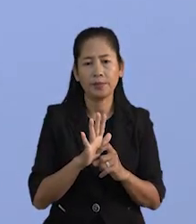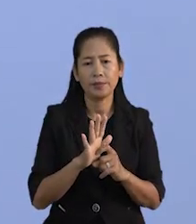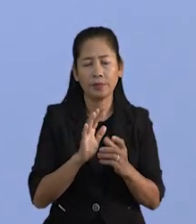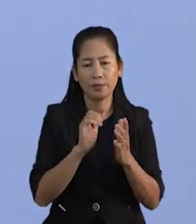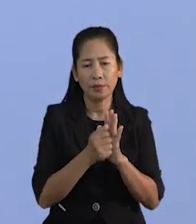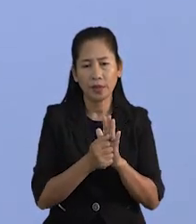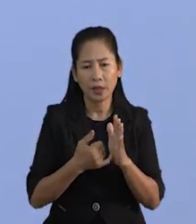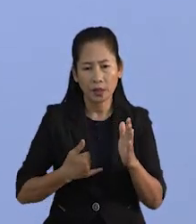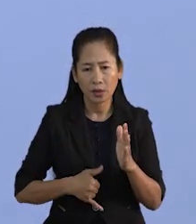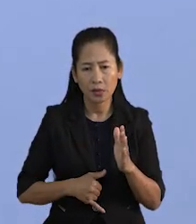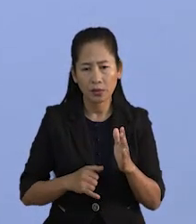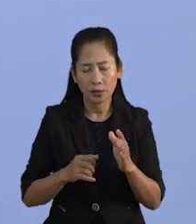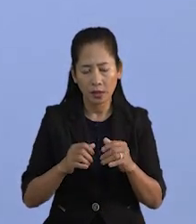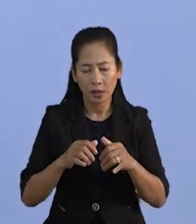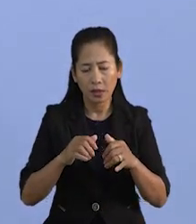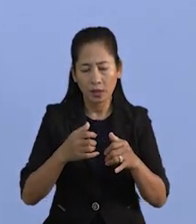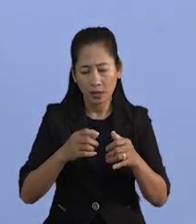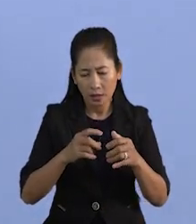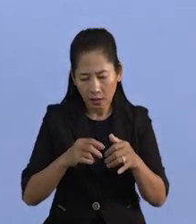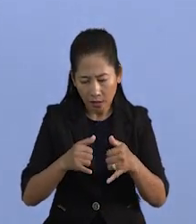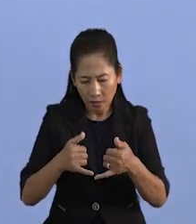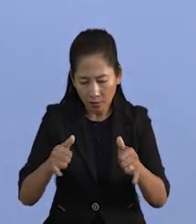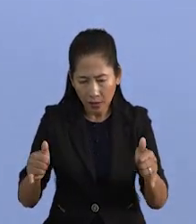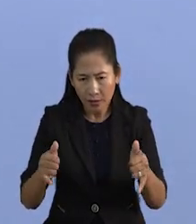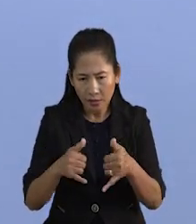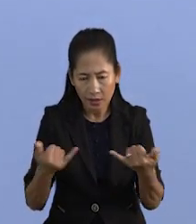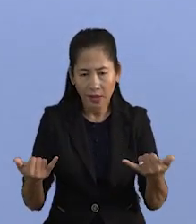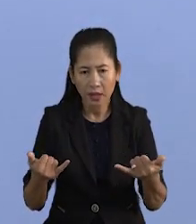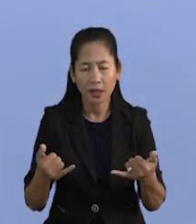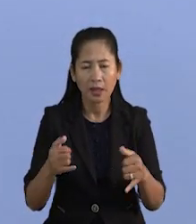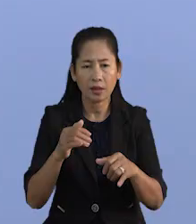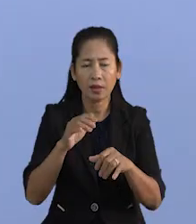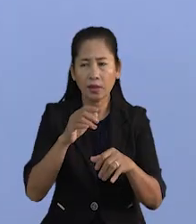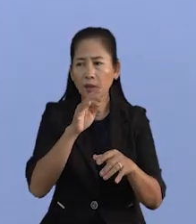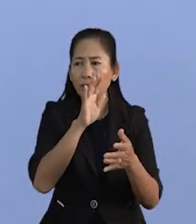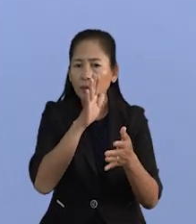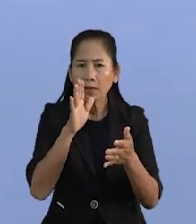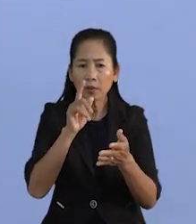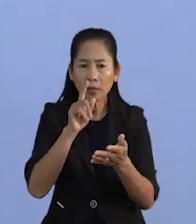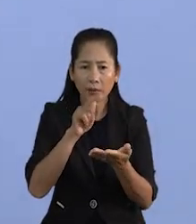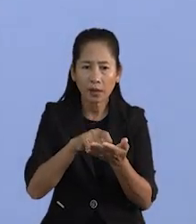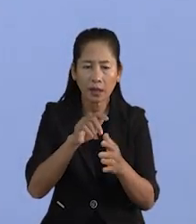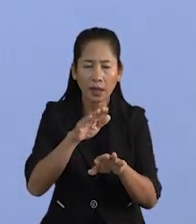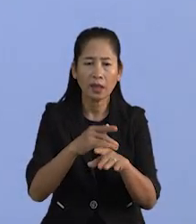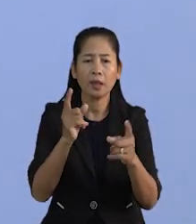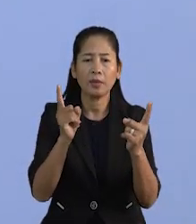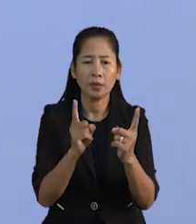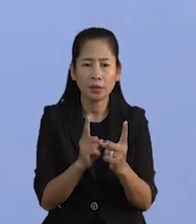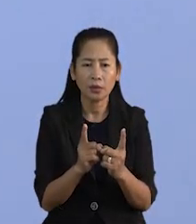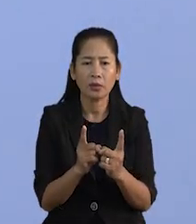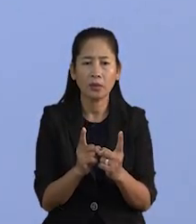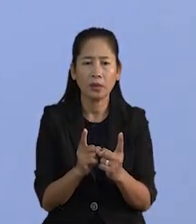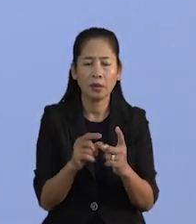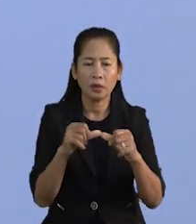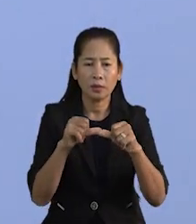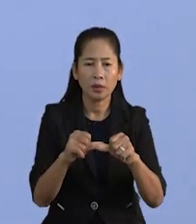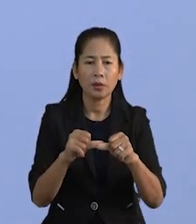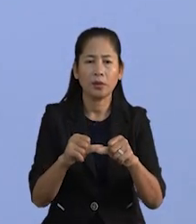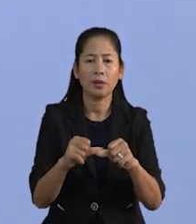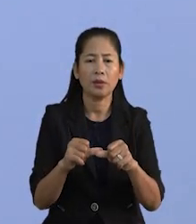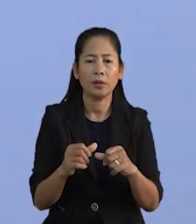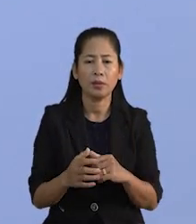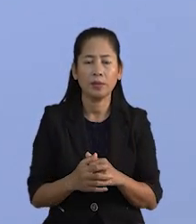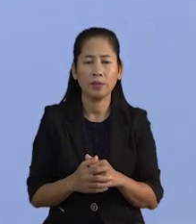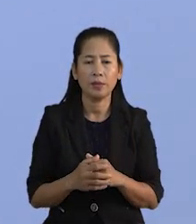ពេលណាកូនដើរបែកឆ្ងាយពីគ្នាមេមាន់ហៅកូនឲ្យមកជុំគ្នាវិញបាទតើបន្តពីខ្លឹមសារ